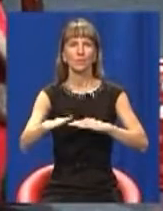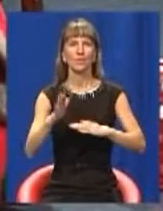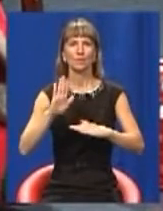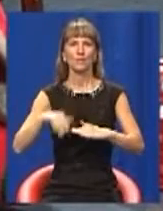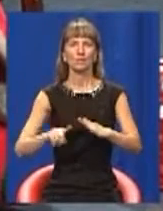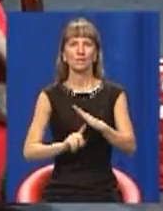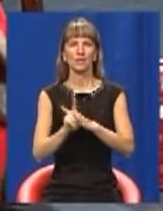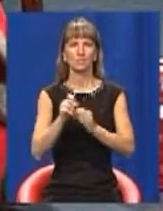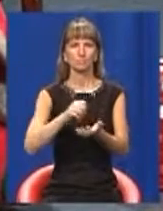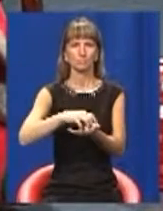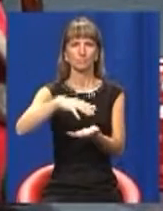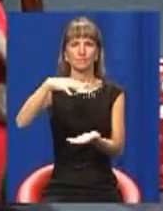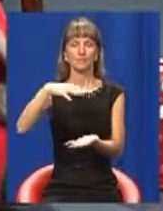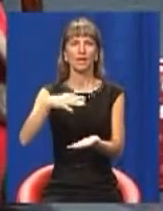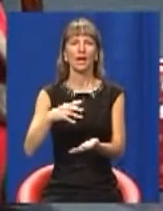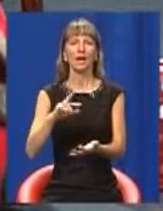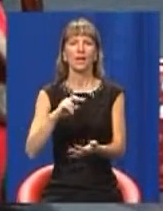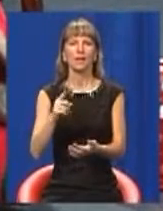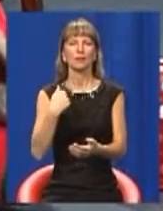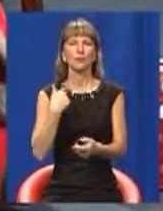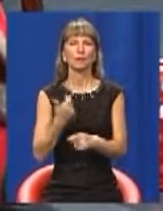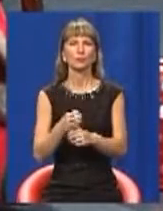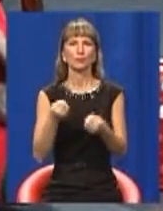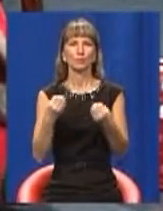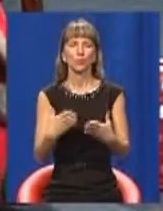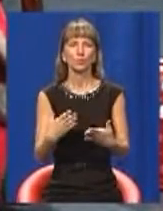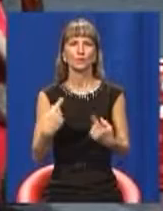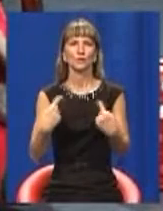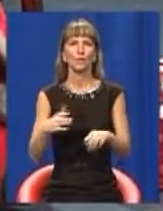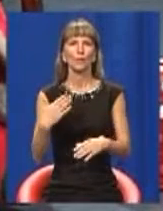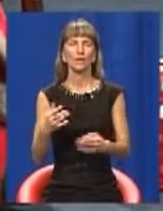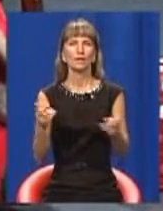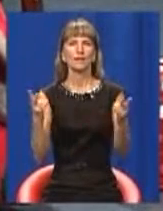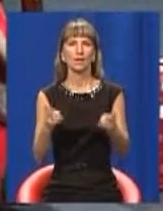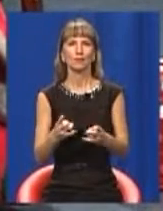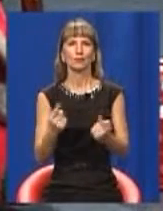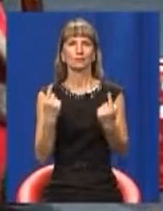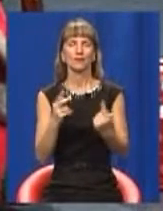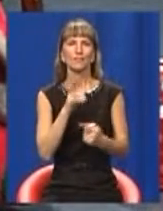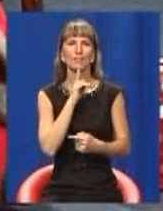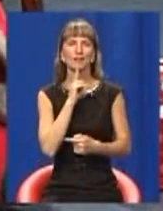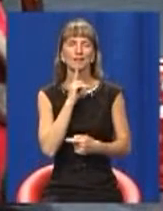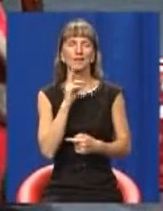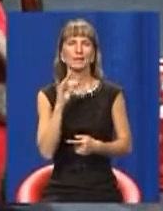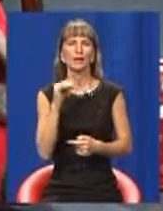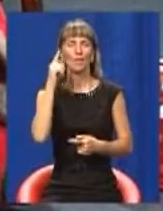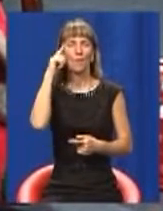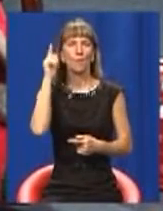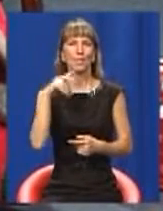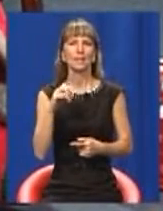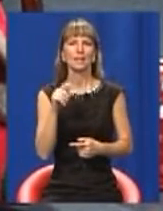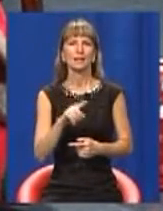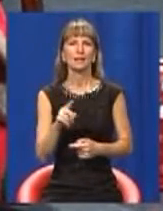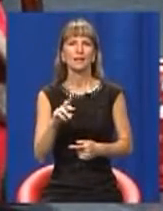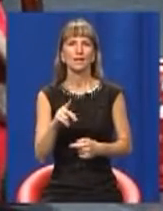почне надуватися. Як на мене, все дуже просто, хоча з іншого боку вимагає дуже великої концентрації та певного вміння на те,